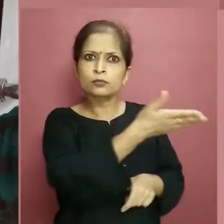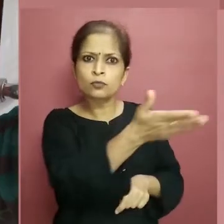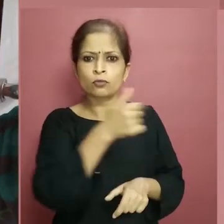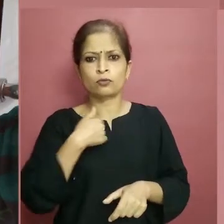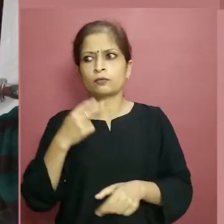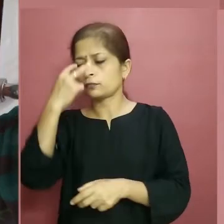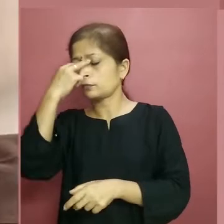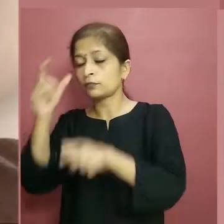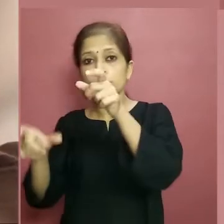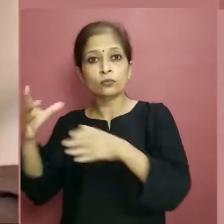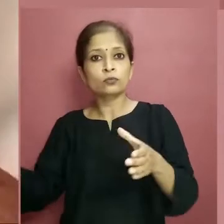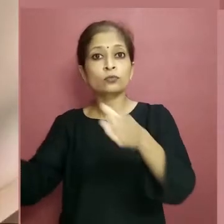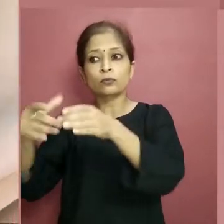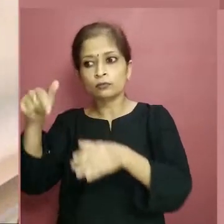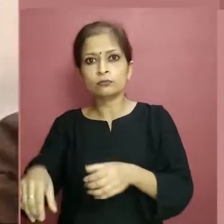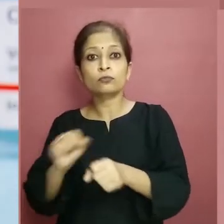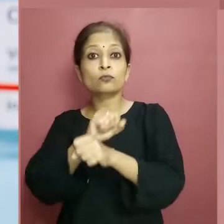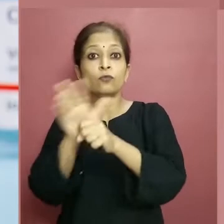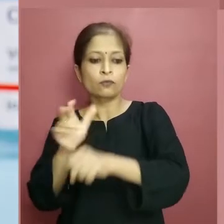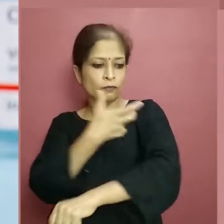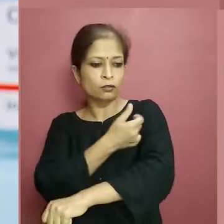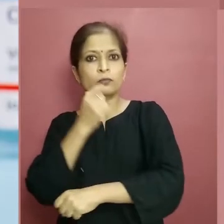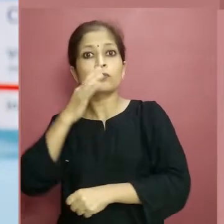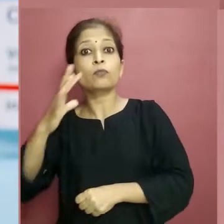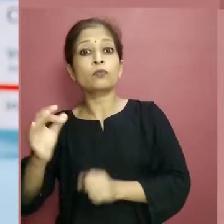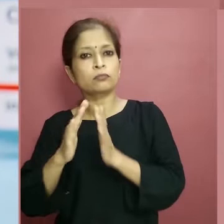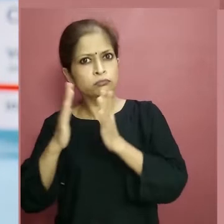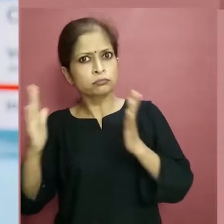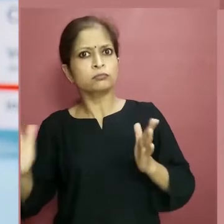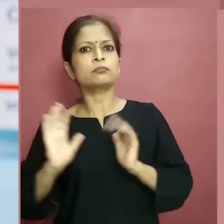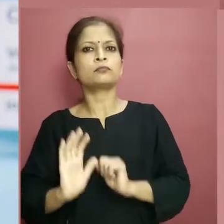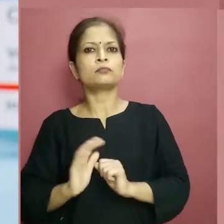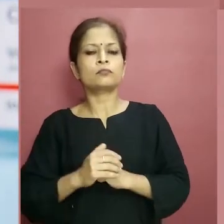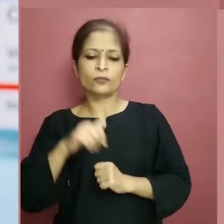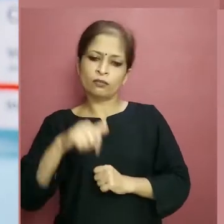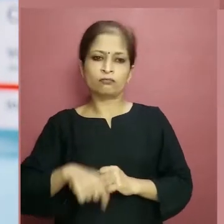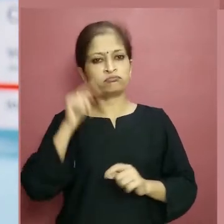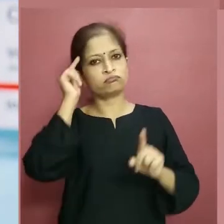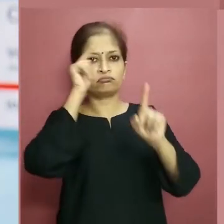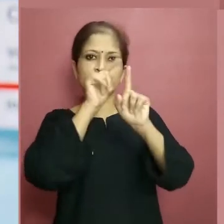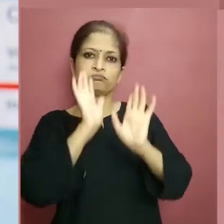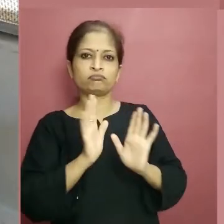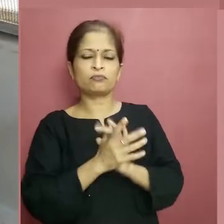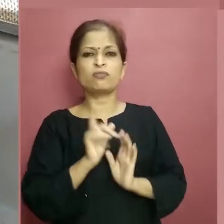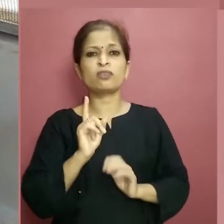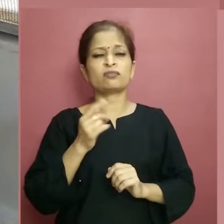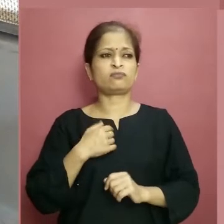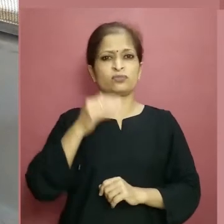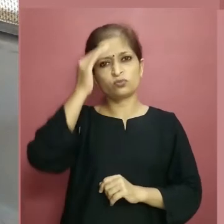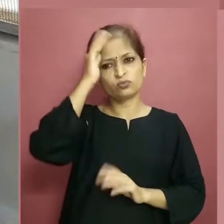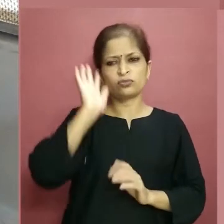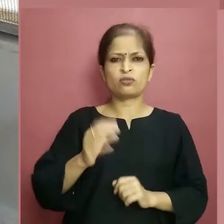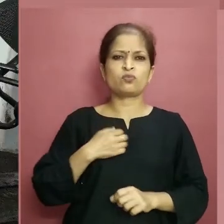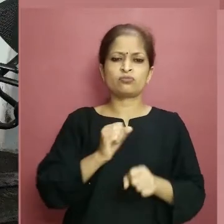ऐसे में तो बाकी लोगों की तुलना में दृष्टिबाधितों के लिए कोविड का वैक्सीन लगवाना ज्यादा जरूरी हो जाता है। हाँ, ये बात